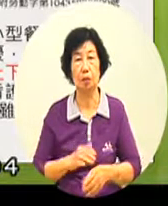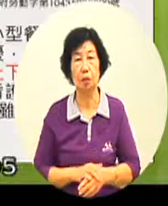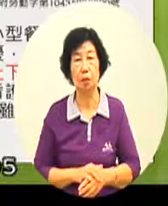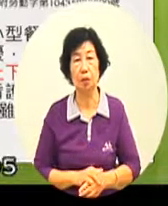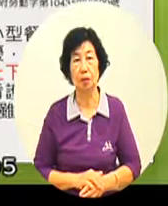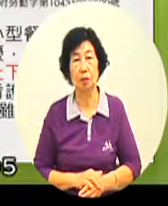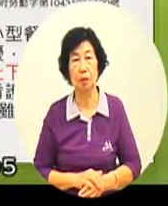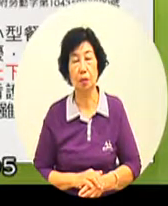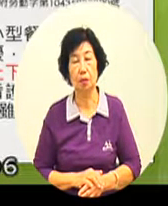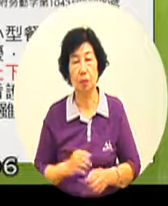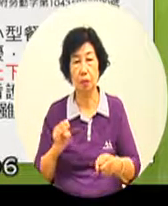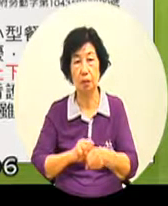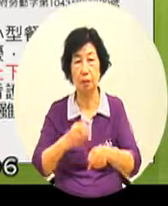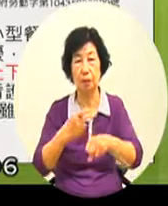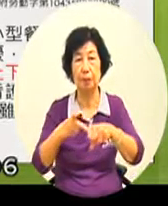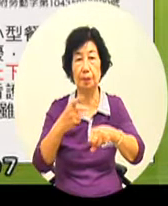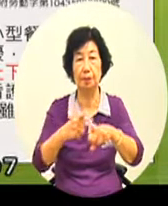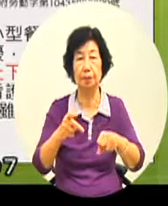再2分钟。